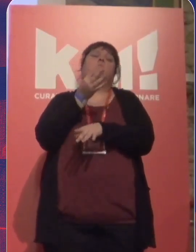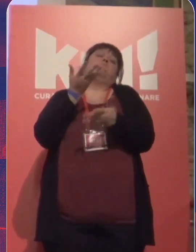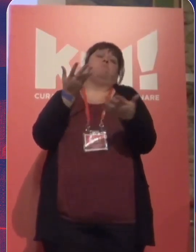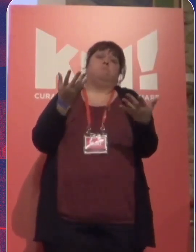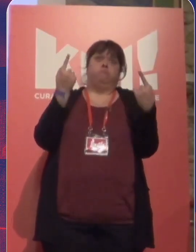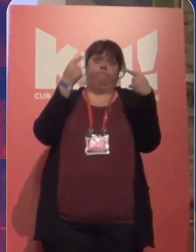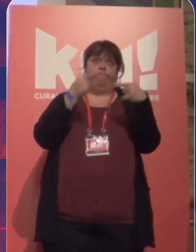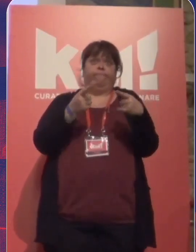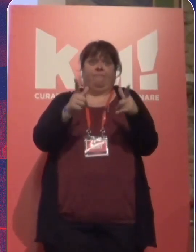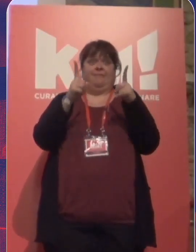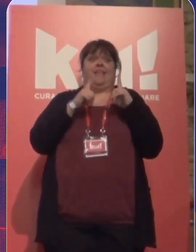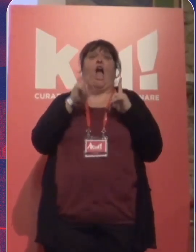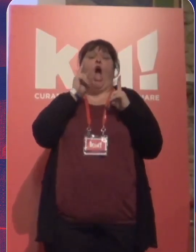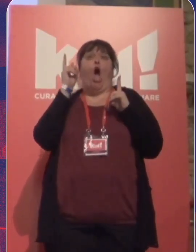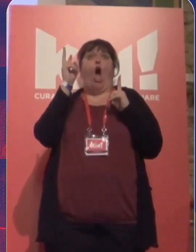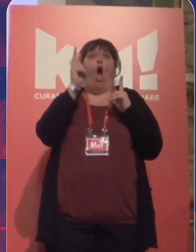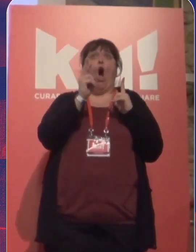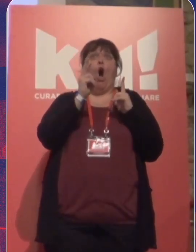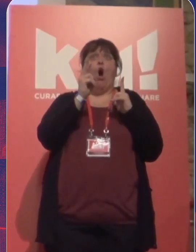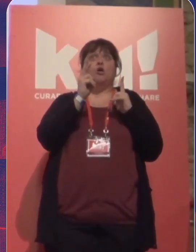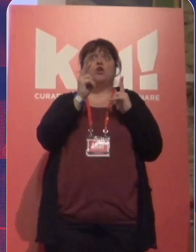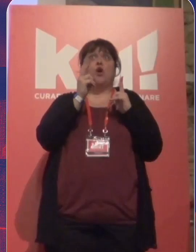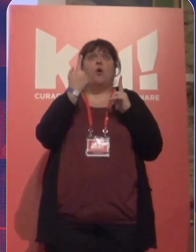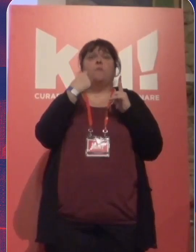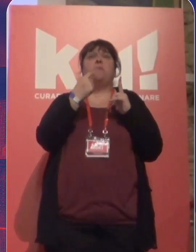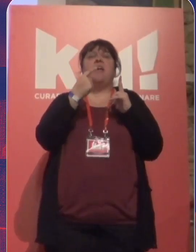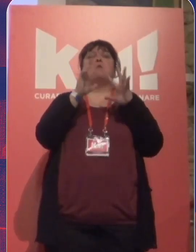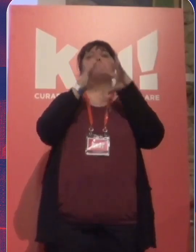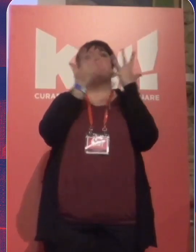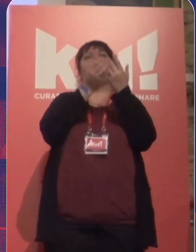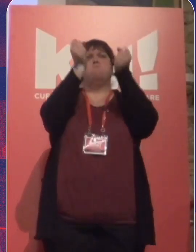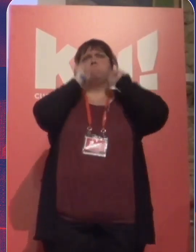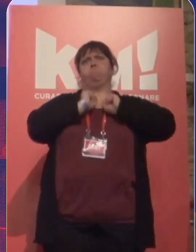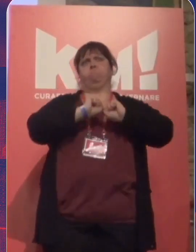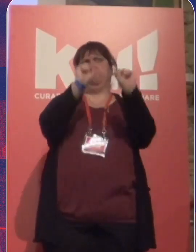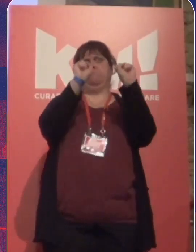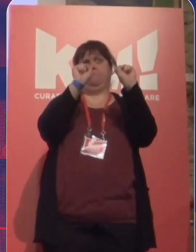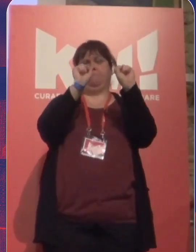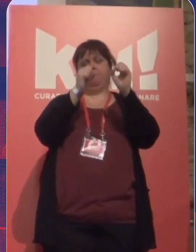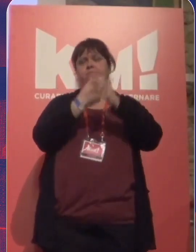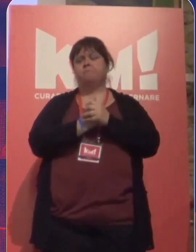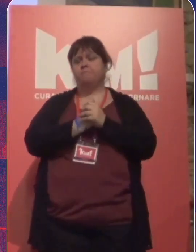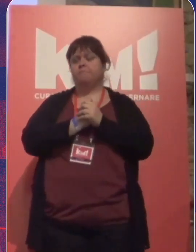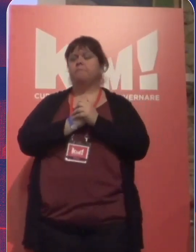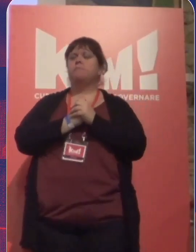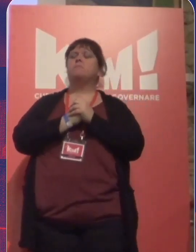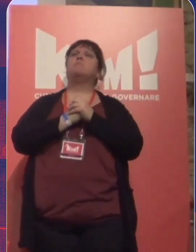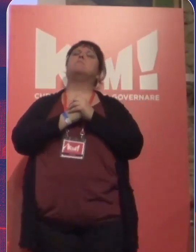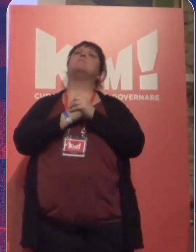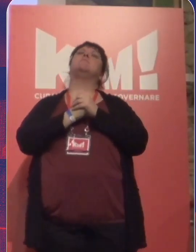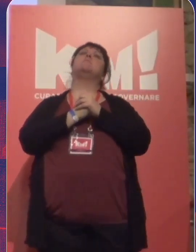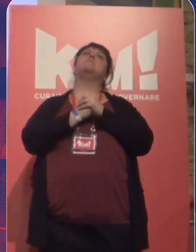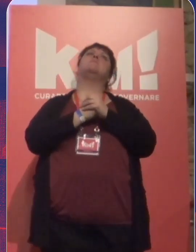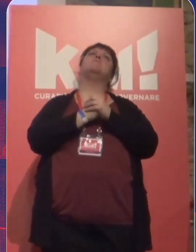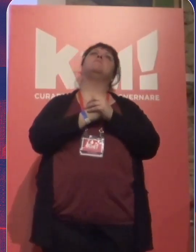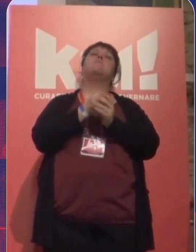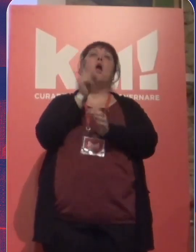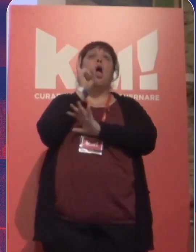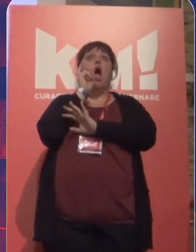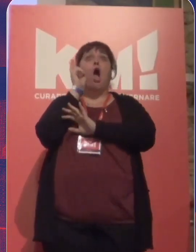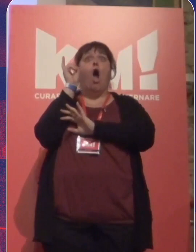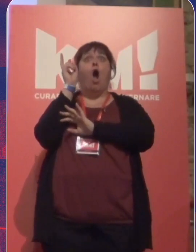noi tocchiamo questo elemento che riguarda se volete anche la genesi della pulsione sicuritaria l'odio sorge come